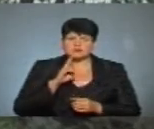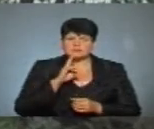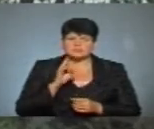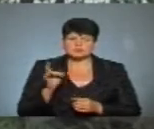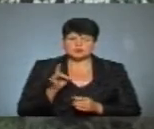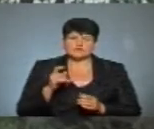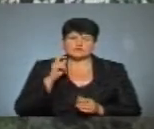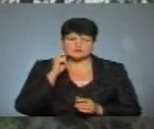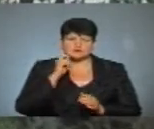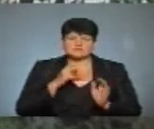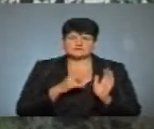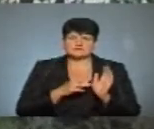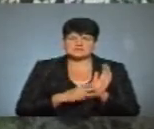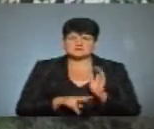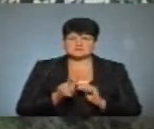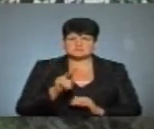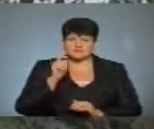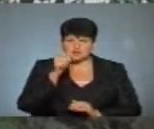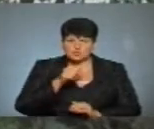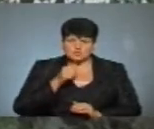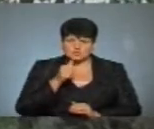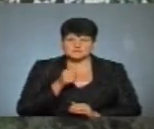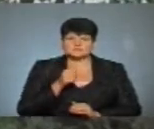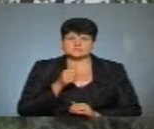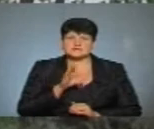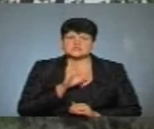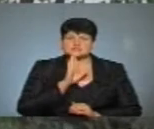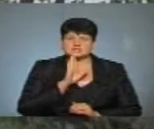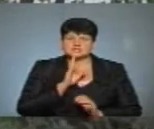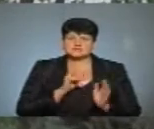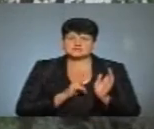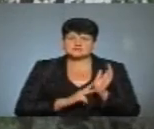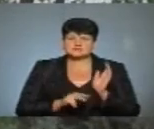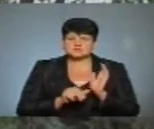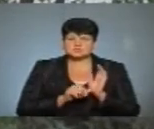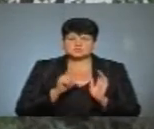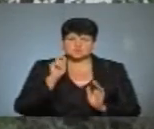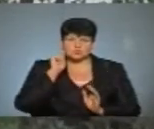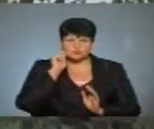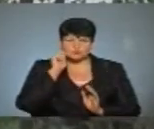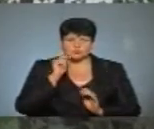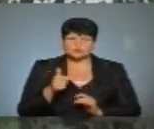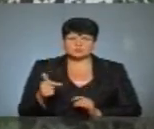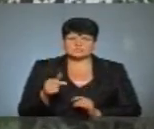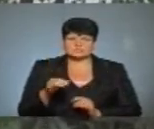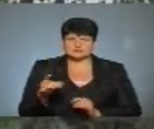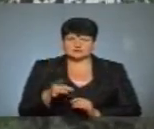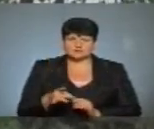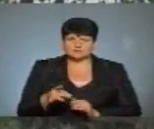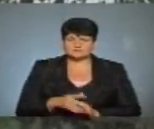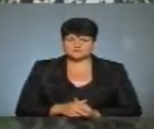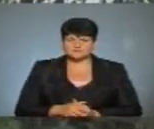районі віком 82 роки, жінка 76 років в Гусятинському